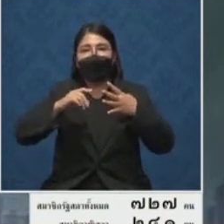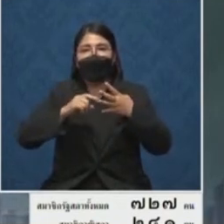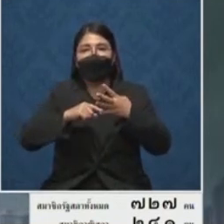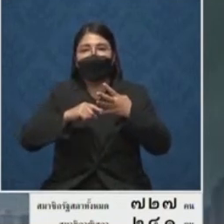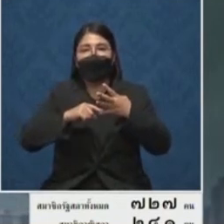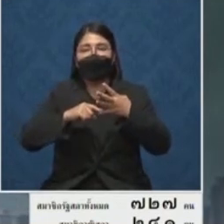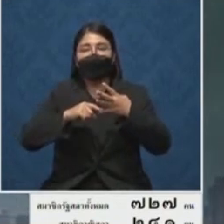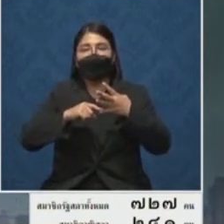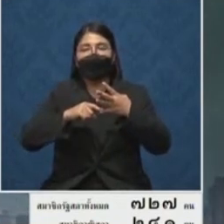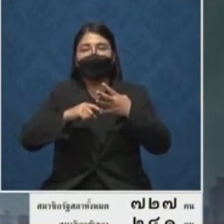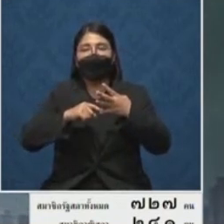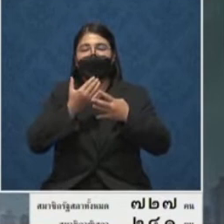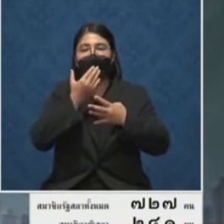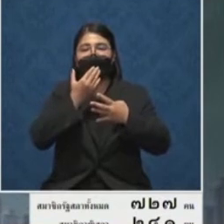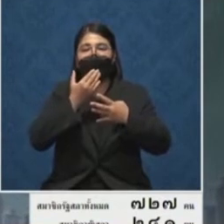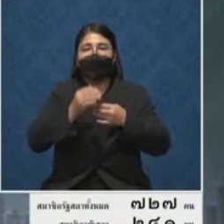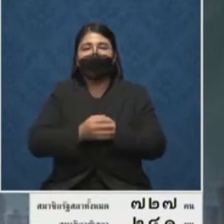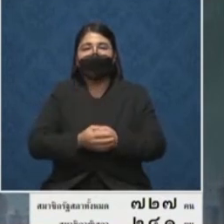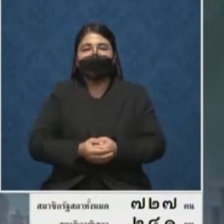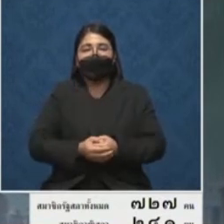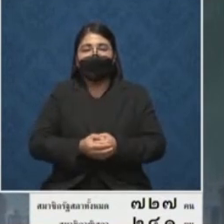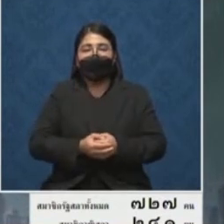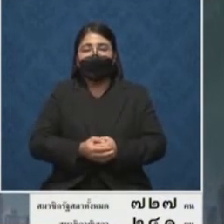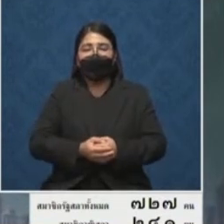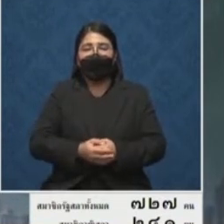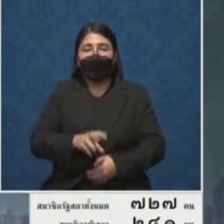การ4งดออกเสียง